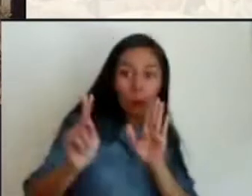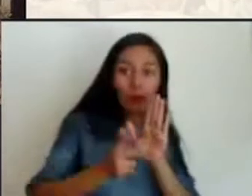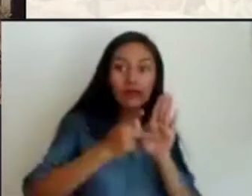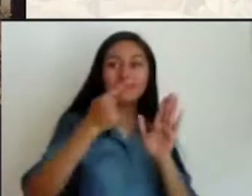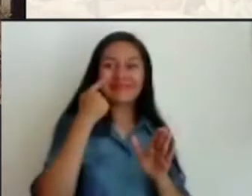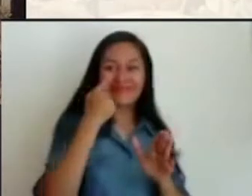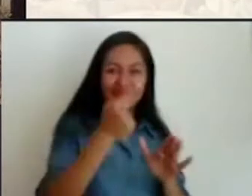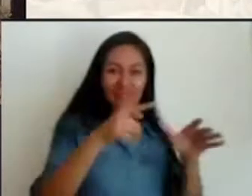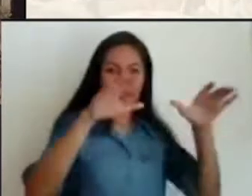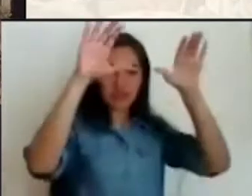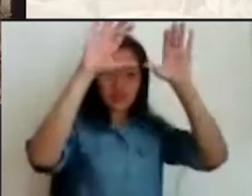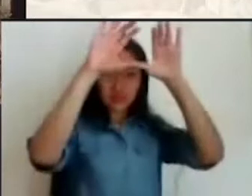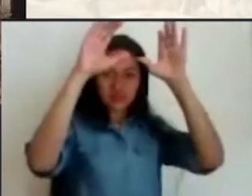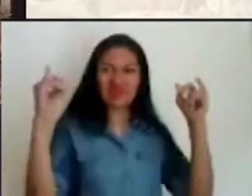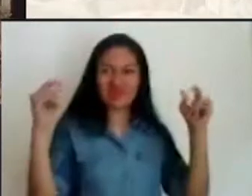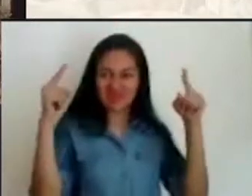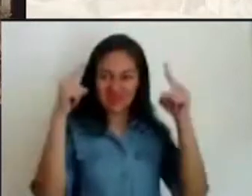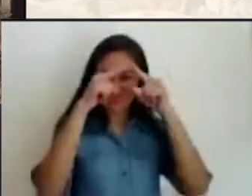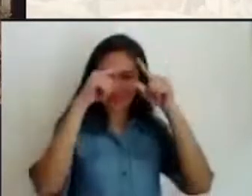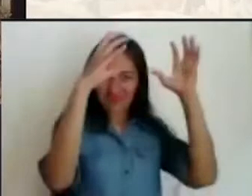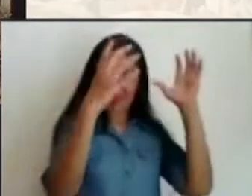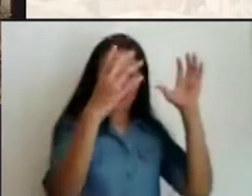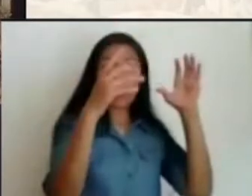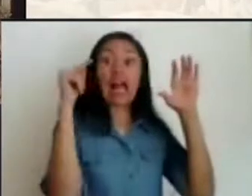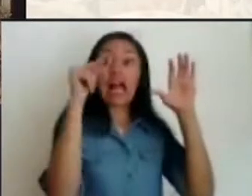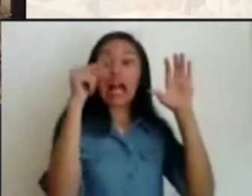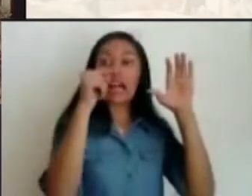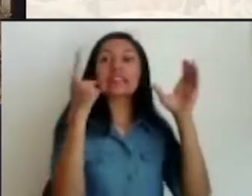la bóveda ahora con la imagen de la Madonna.